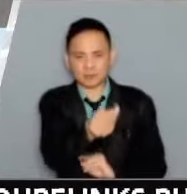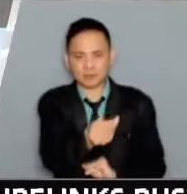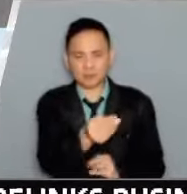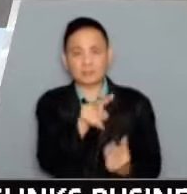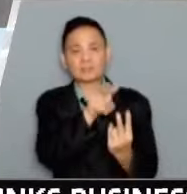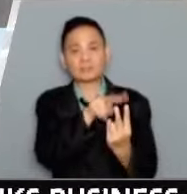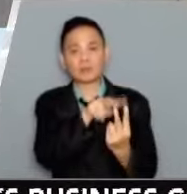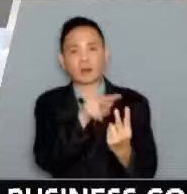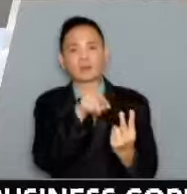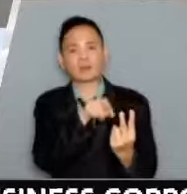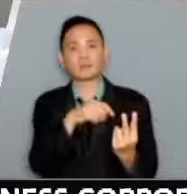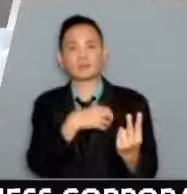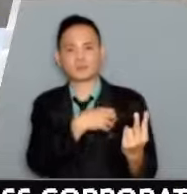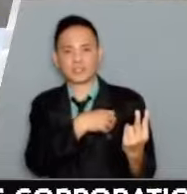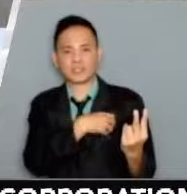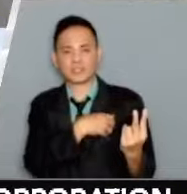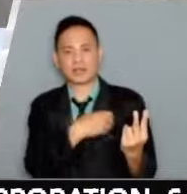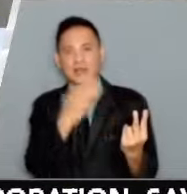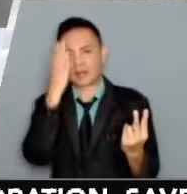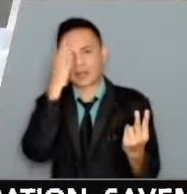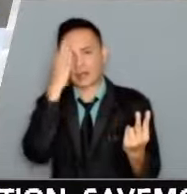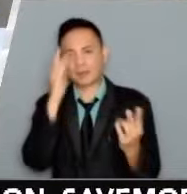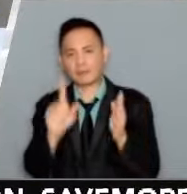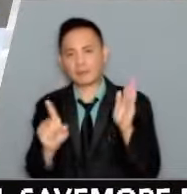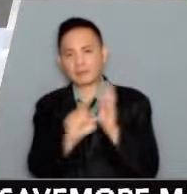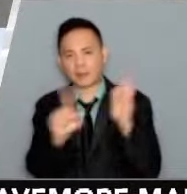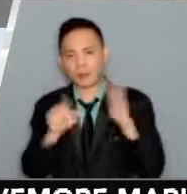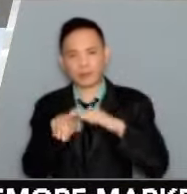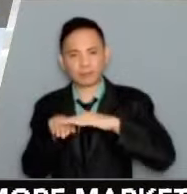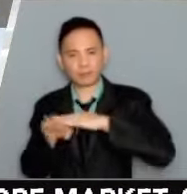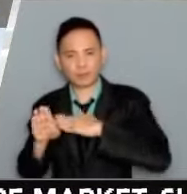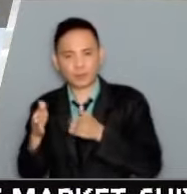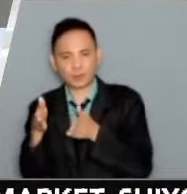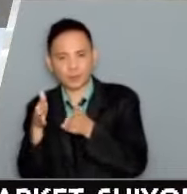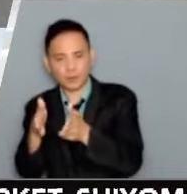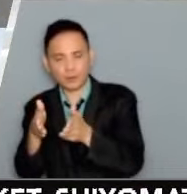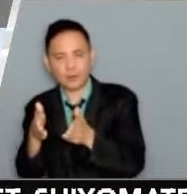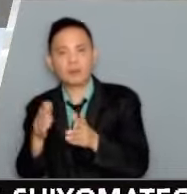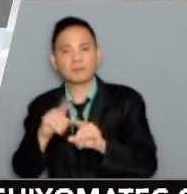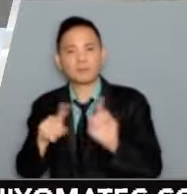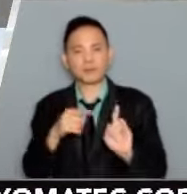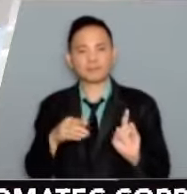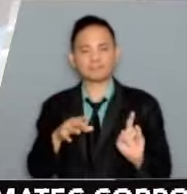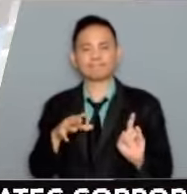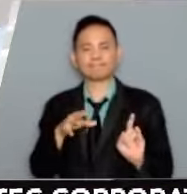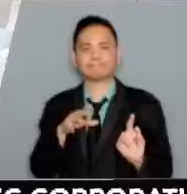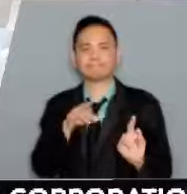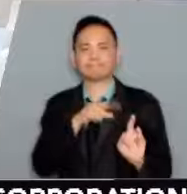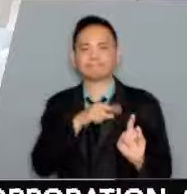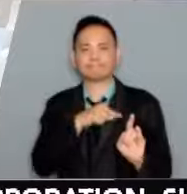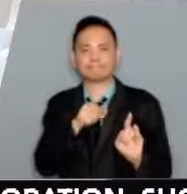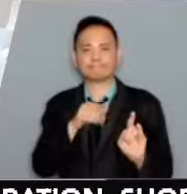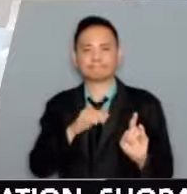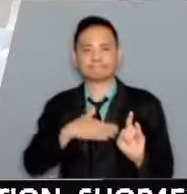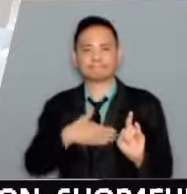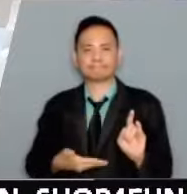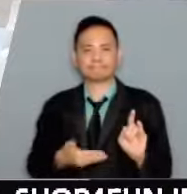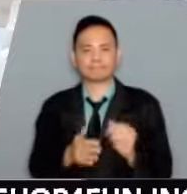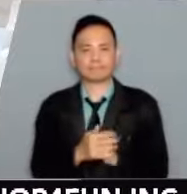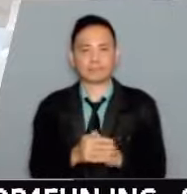na bawal dumaan sa busway. Pero aminado rin sila sa kanilang pagkakamali. Narito ang bahagi ng panayam sa ilang natikita na rider.